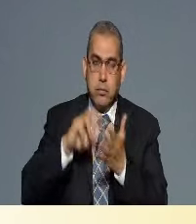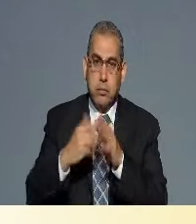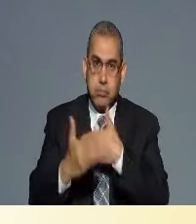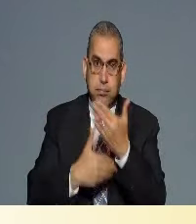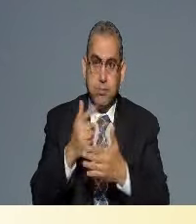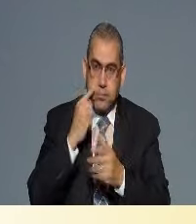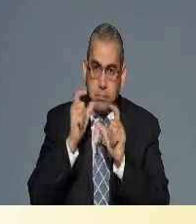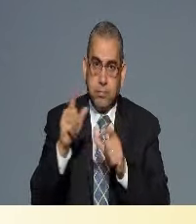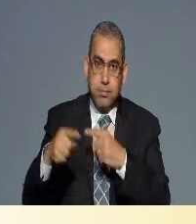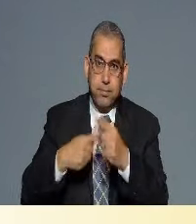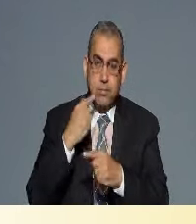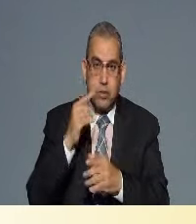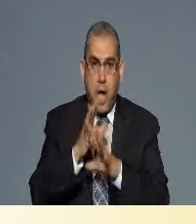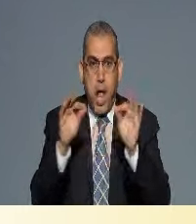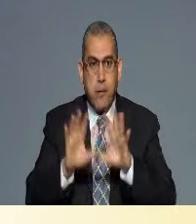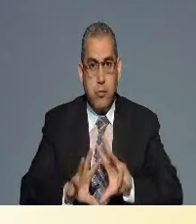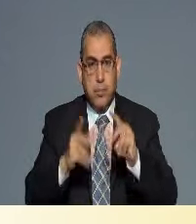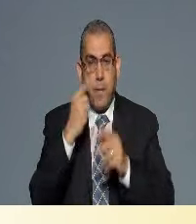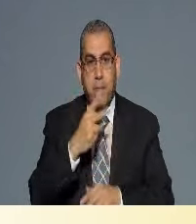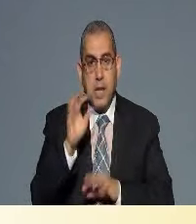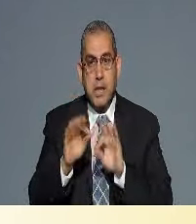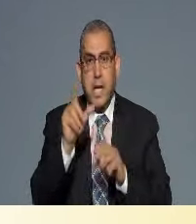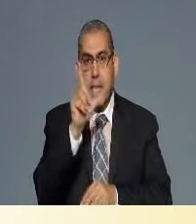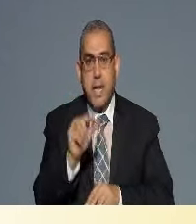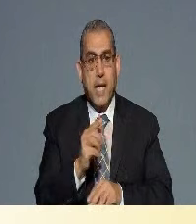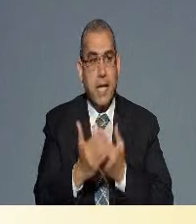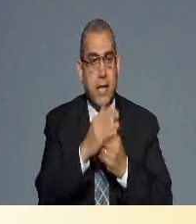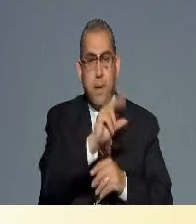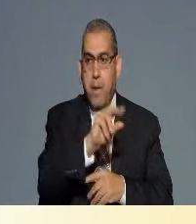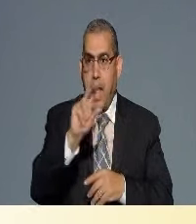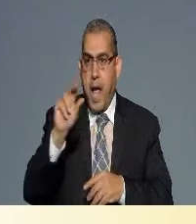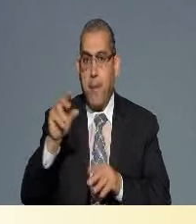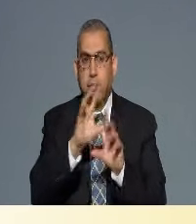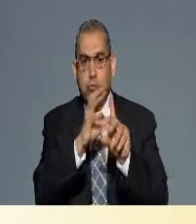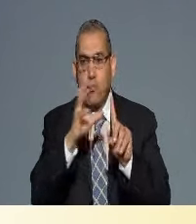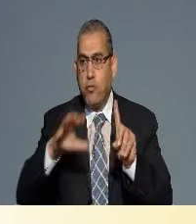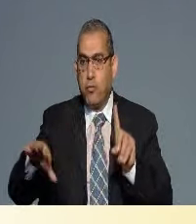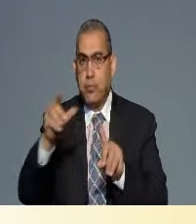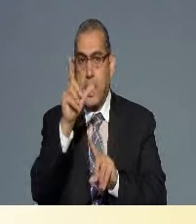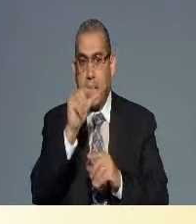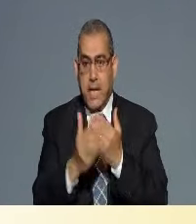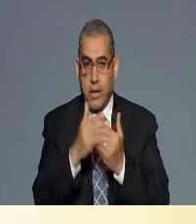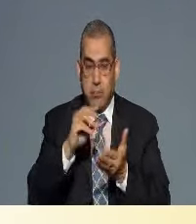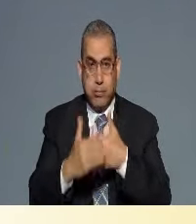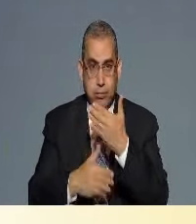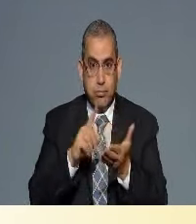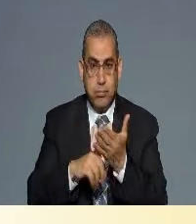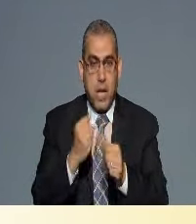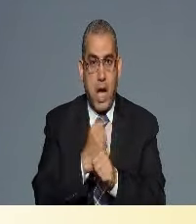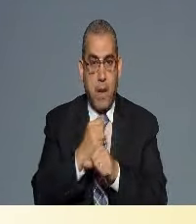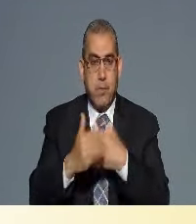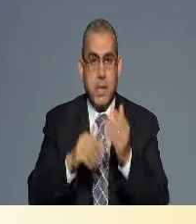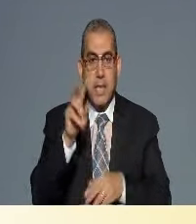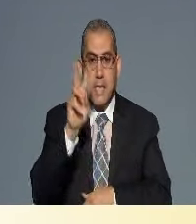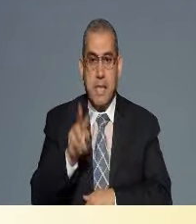الشاملة كما تم تنفيذها في الدلتا الجديدة، وان شاء الله ده يكون نموذج من الدلتا الجديدة يتم تطبيقه في سيناء. احنا